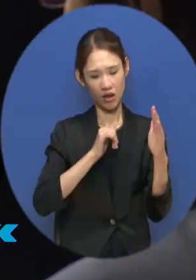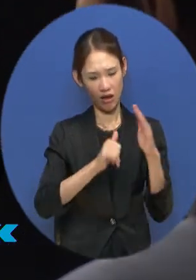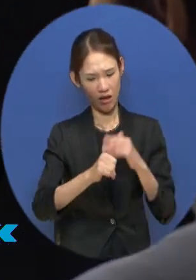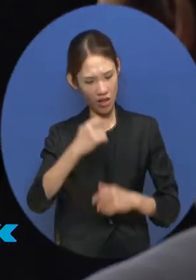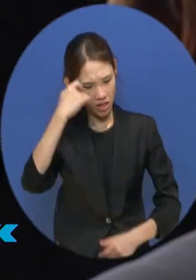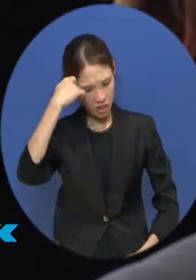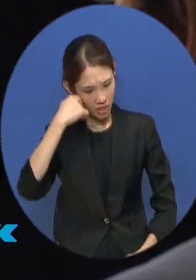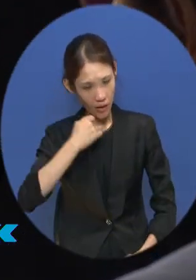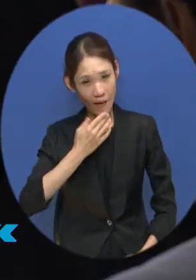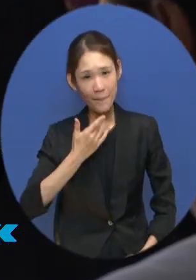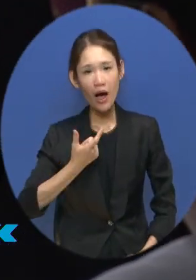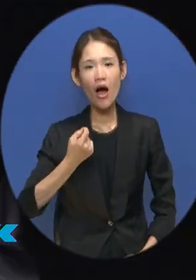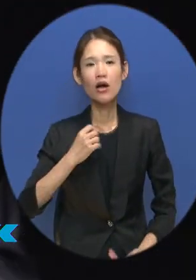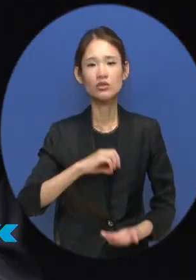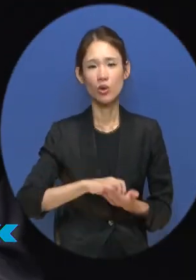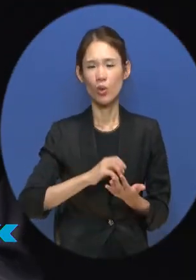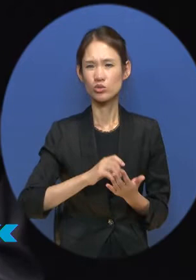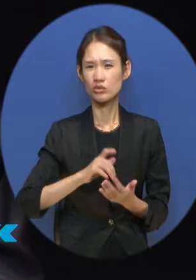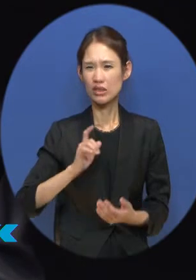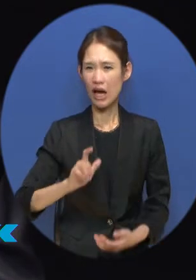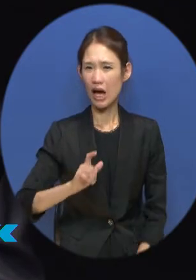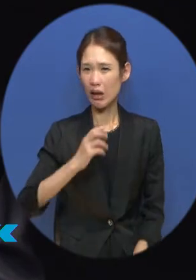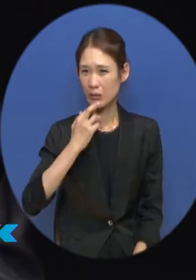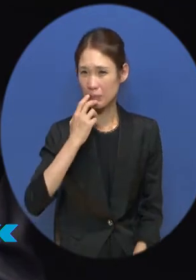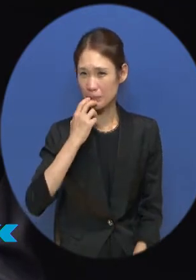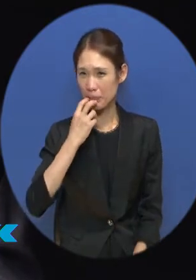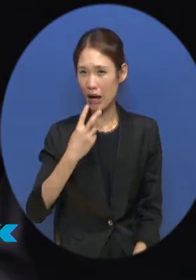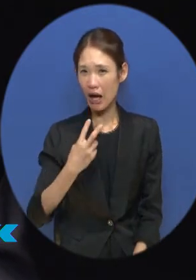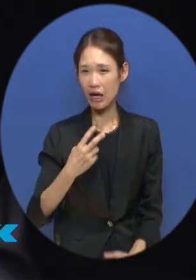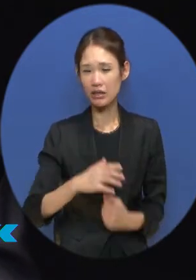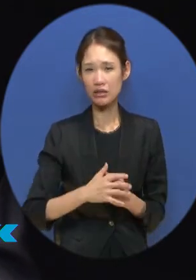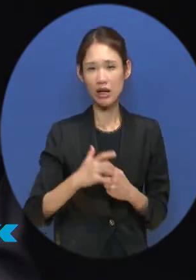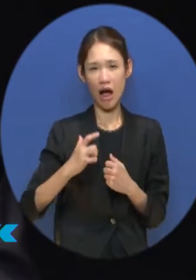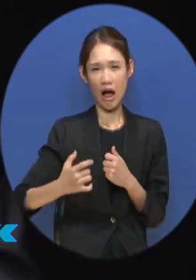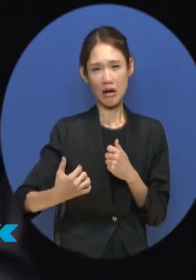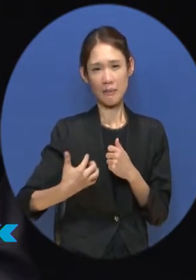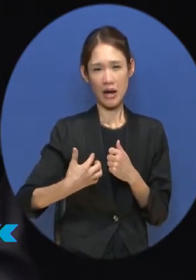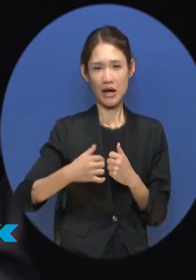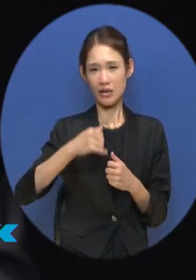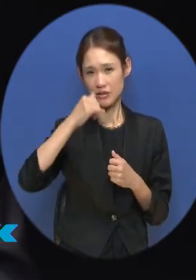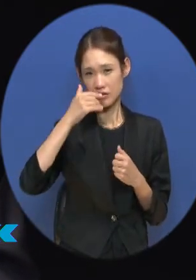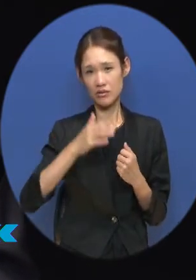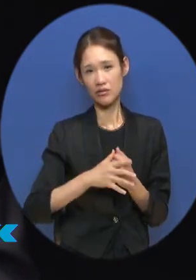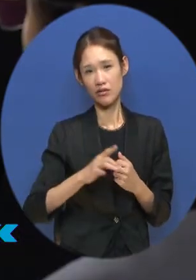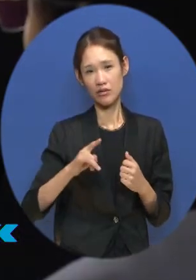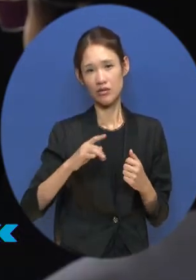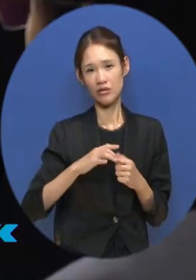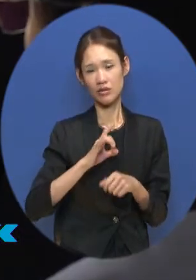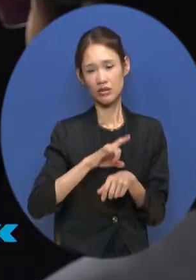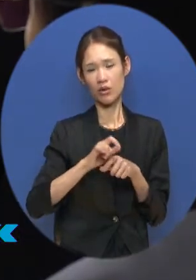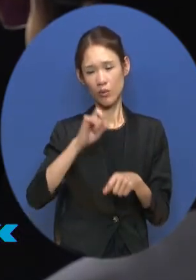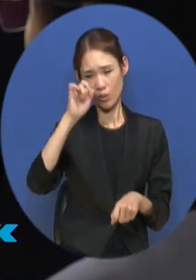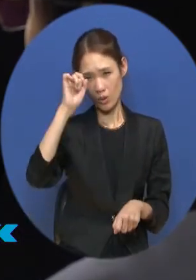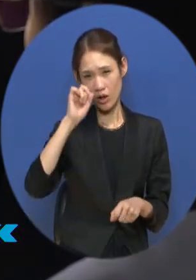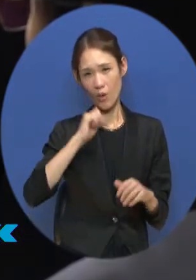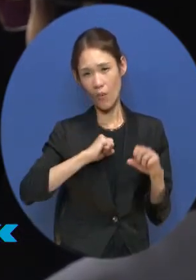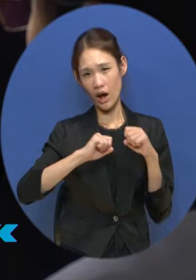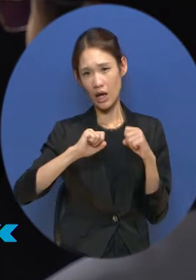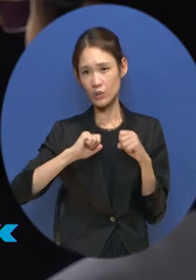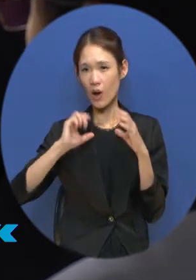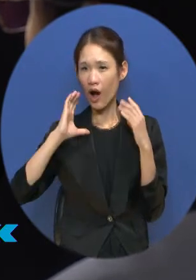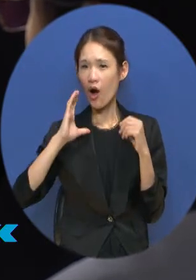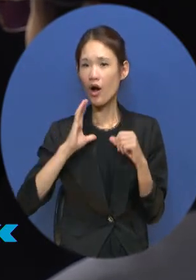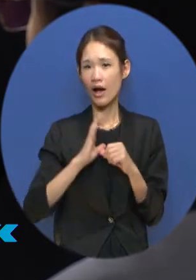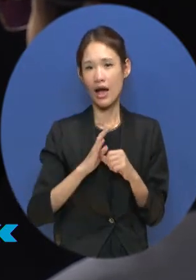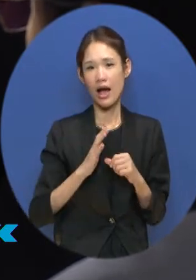있을 정도로 강한 냄새와 네. 어떤 강한 자극이 있었습니다. 그래서 예. 거기서 장시간 활동하는